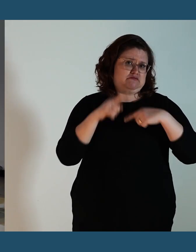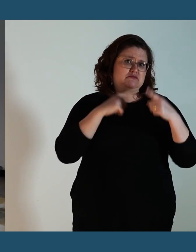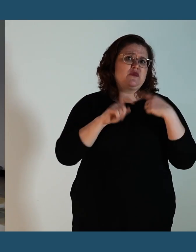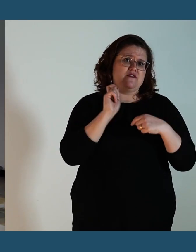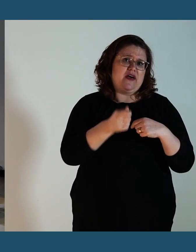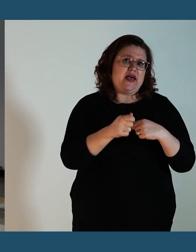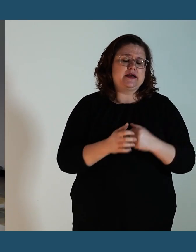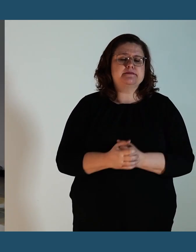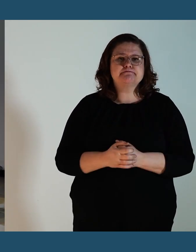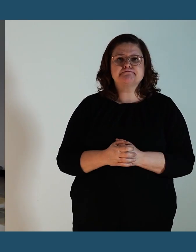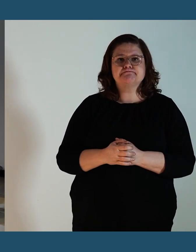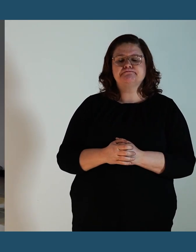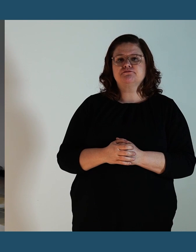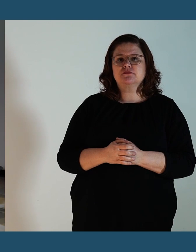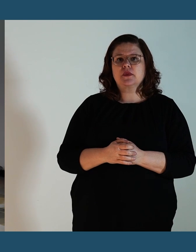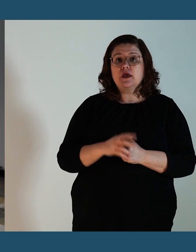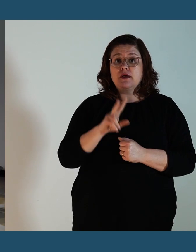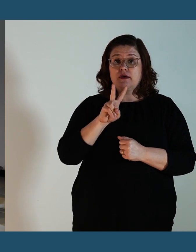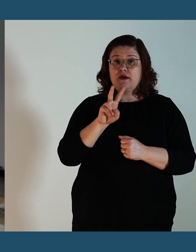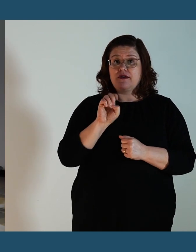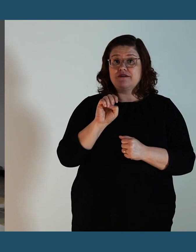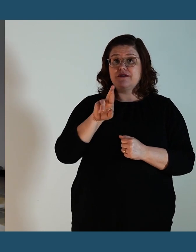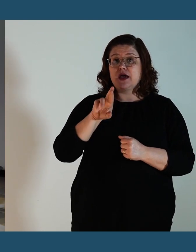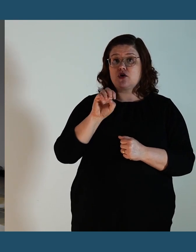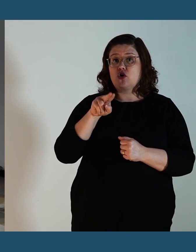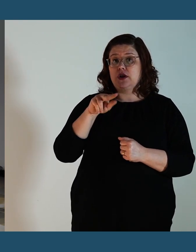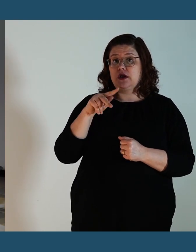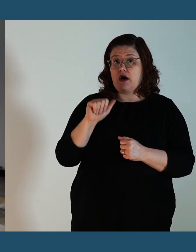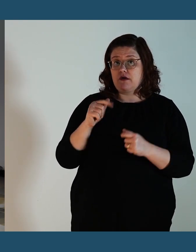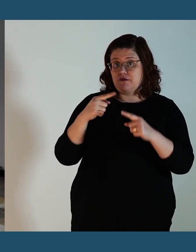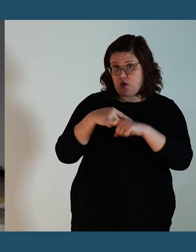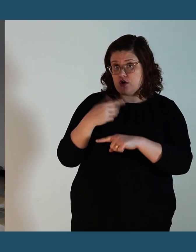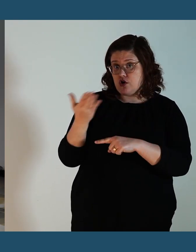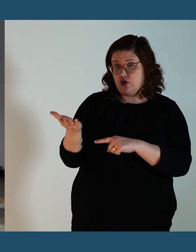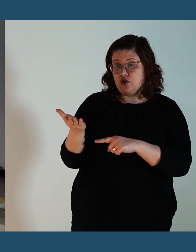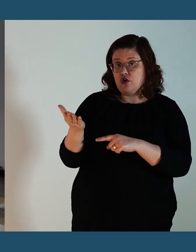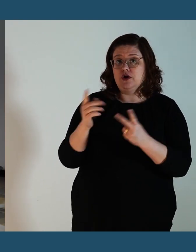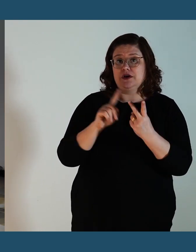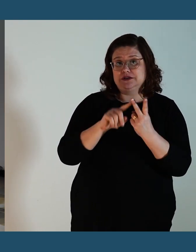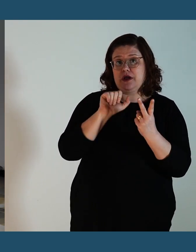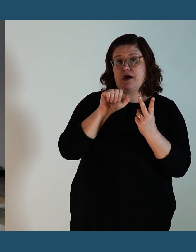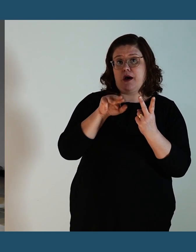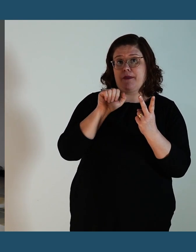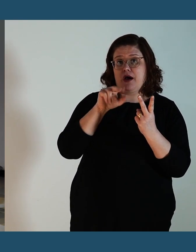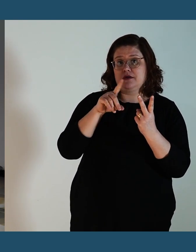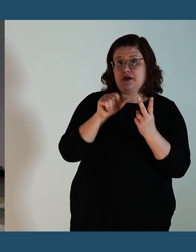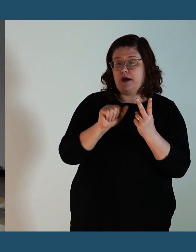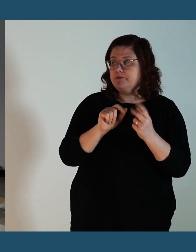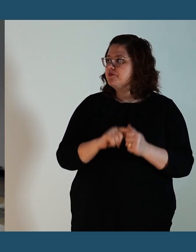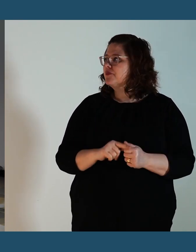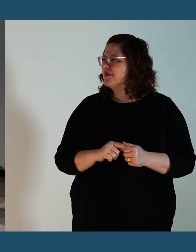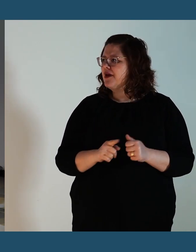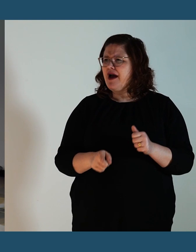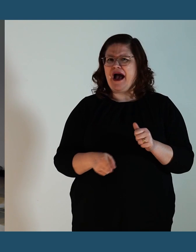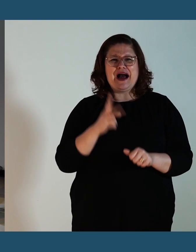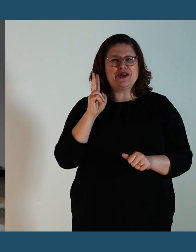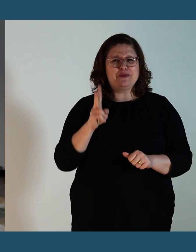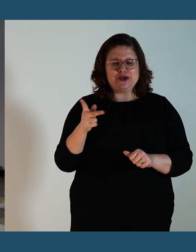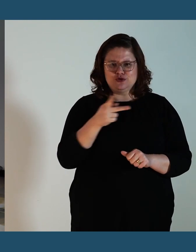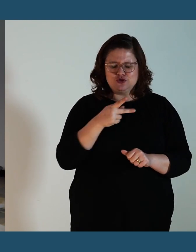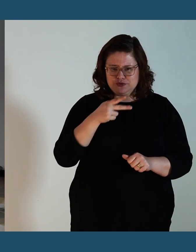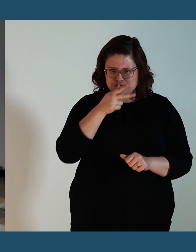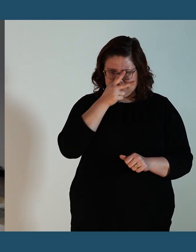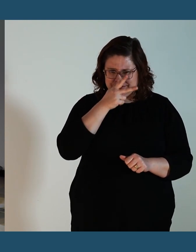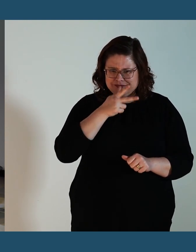Sitten taisi olla Veronika oli nostanut vissiin seuraavaksi käden. Sitten oli Amanda. Ja mä en muista, mikä se alkuperäinen kysymys oli. Se oli